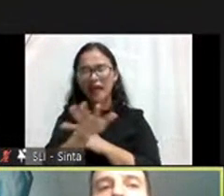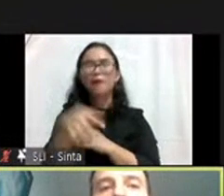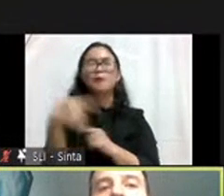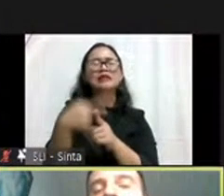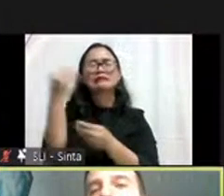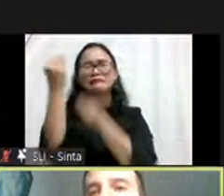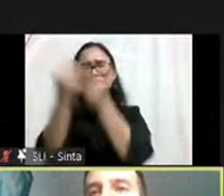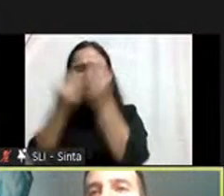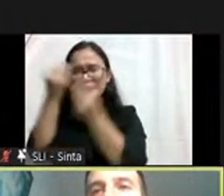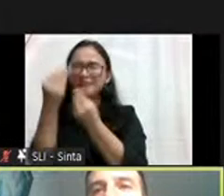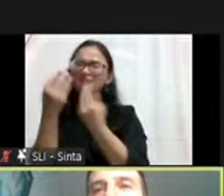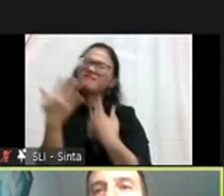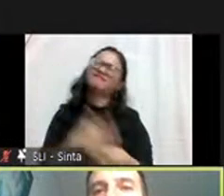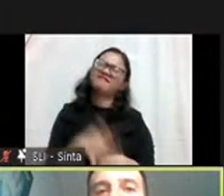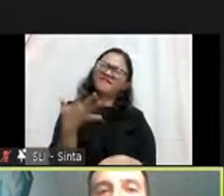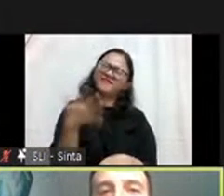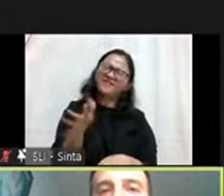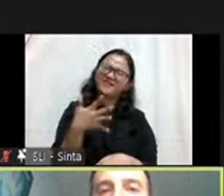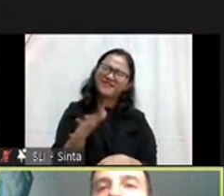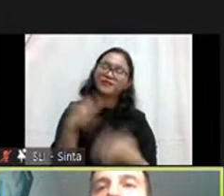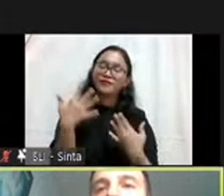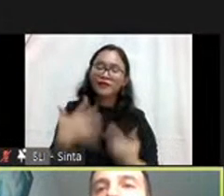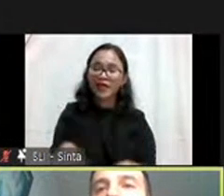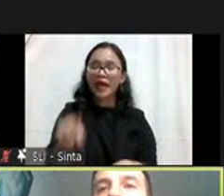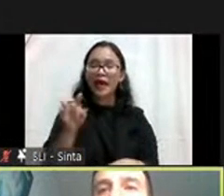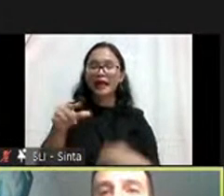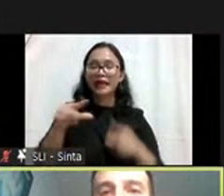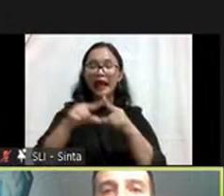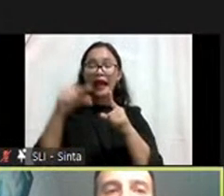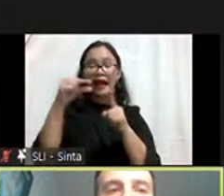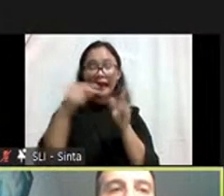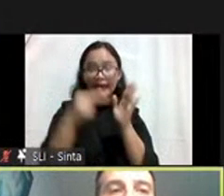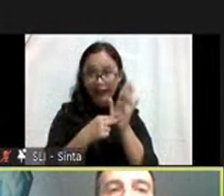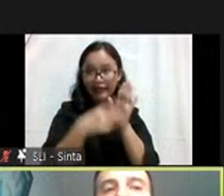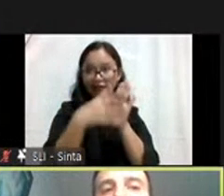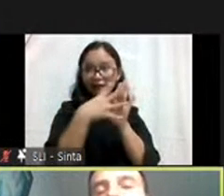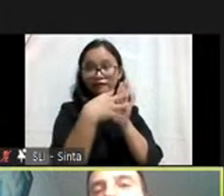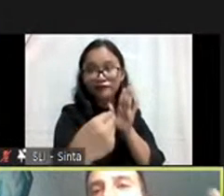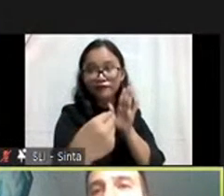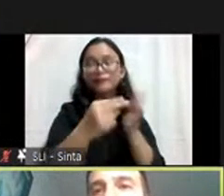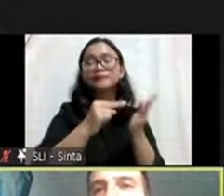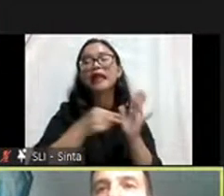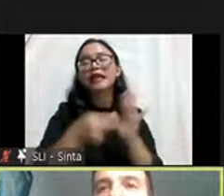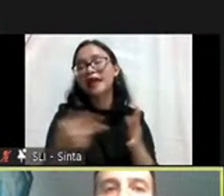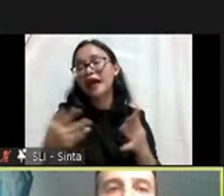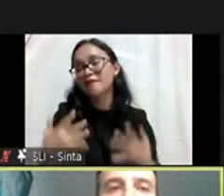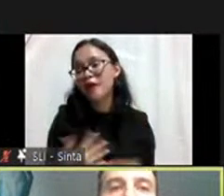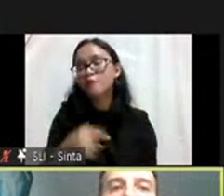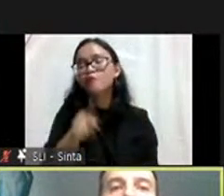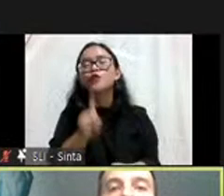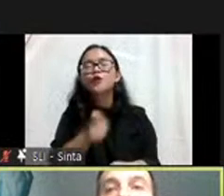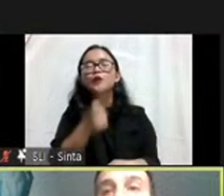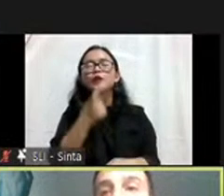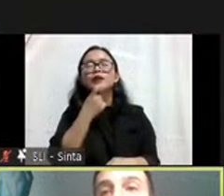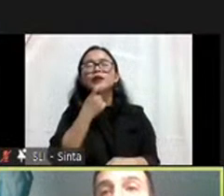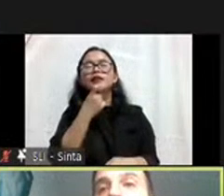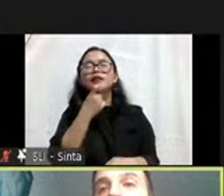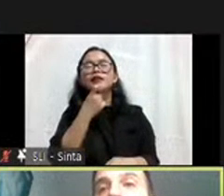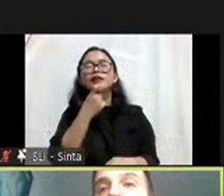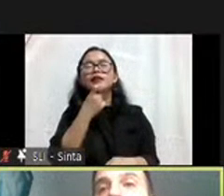tidak baik jadi begitu Ran itu diadopsi penting bagi kita untuk membuat kerangka pemantuan memastikan bahwa